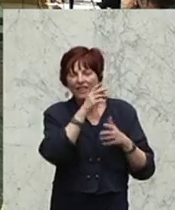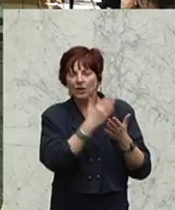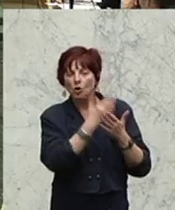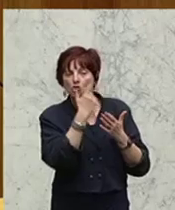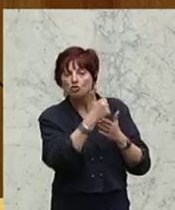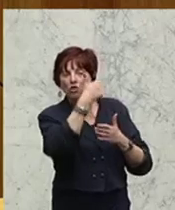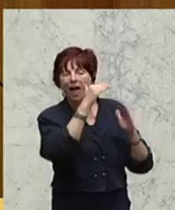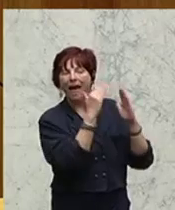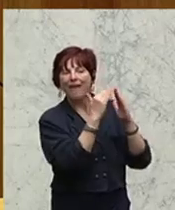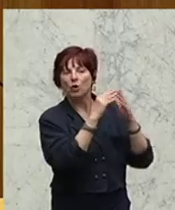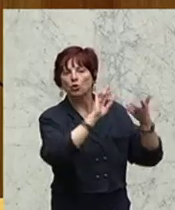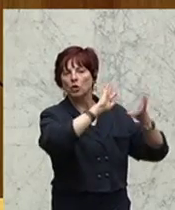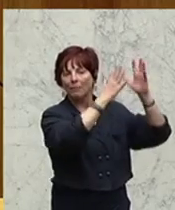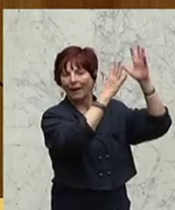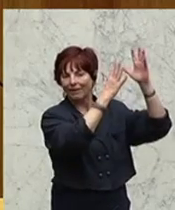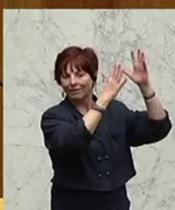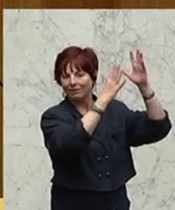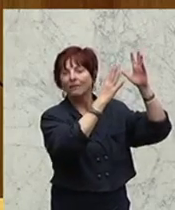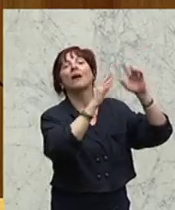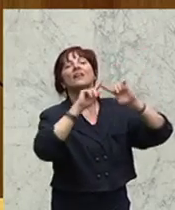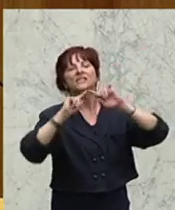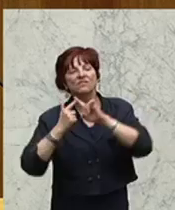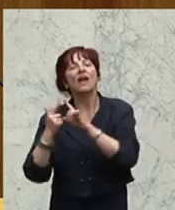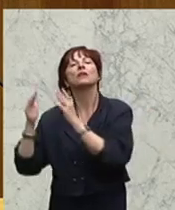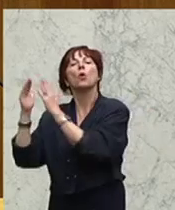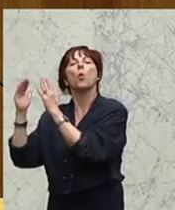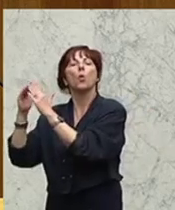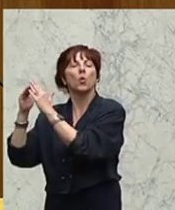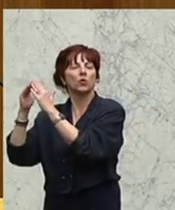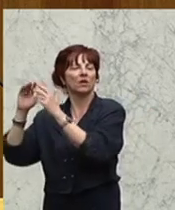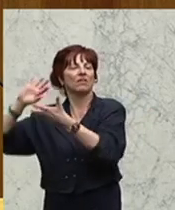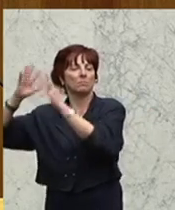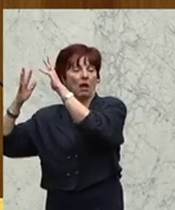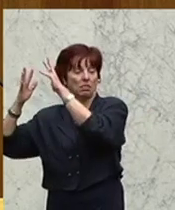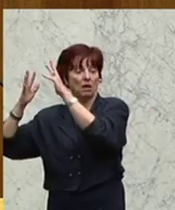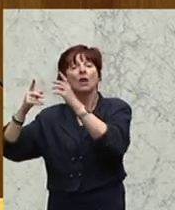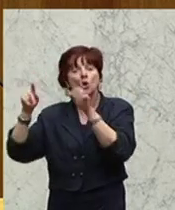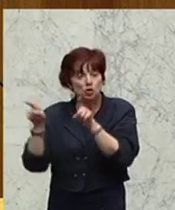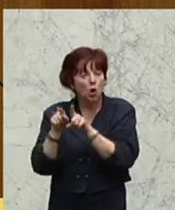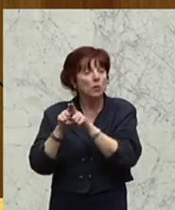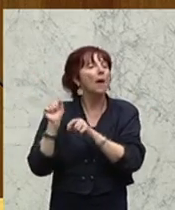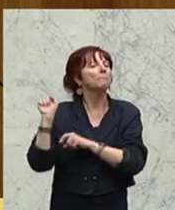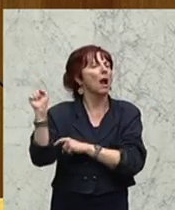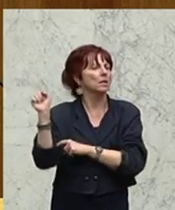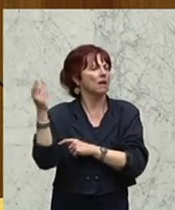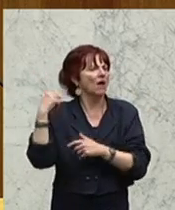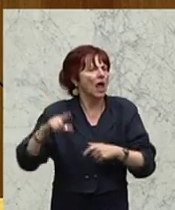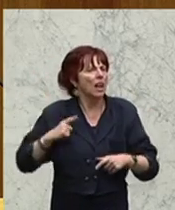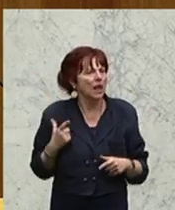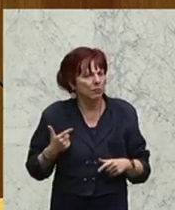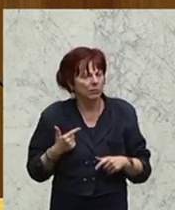am Balkan. Die andere Hütte hat gebrannt am zweiten Tag. Und deswegen sind wir eine Schicksalsgemeinschaft. Dann werden wir auch eine